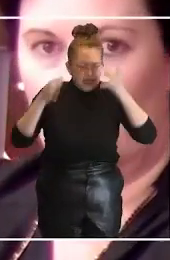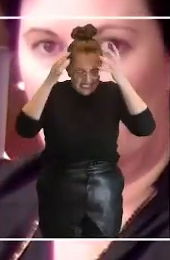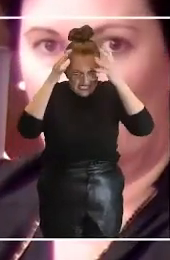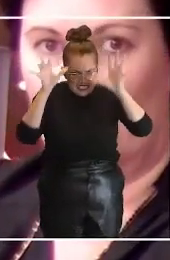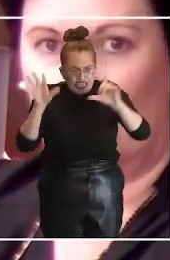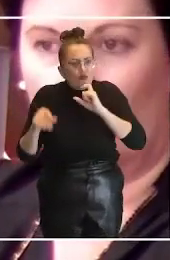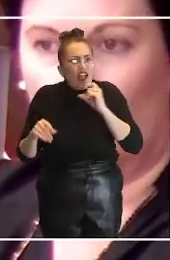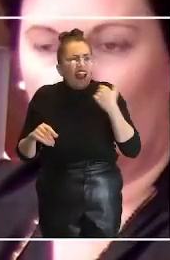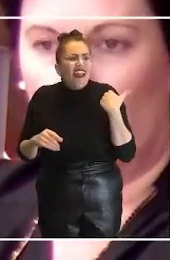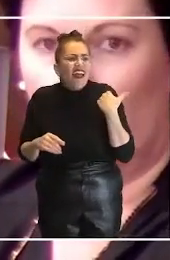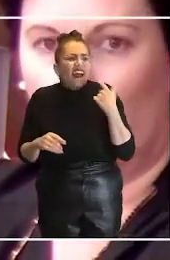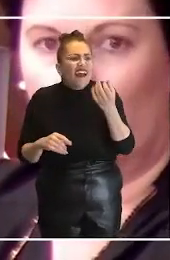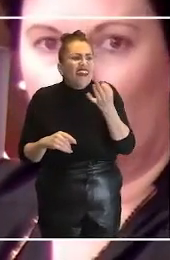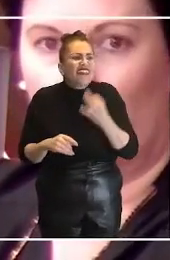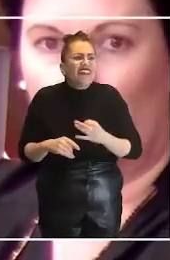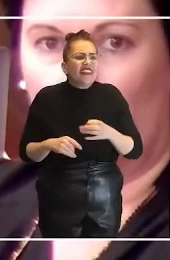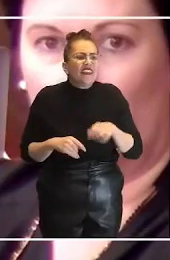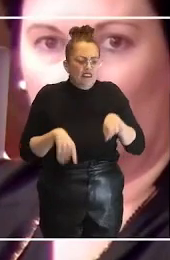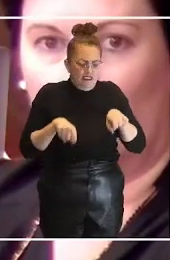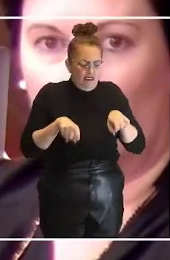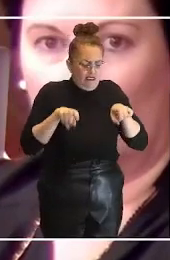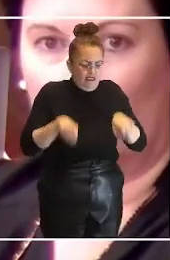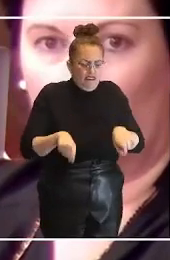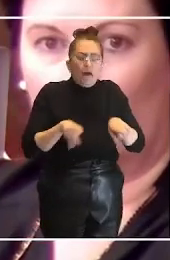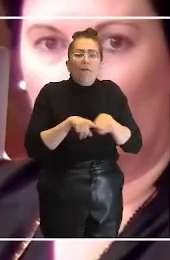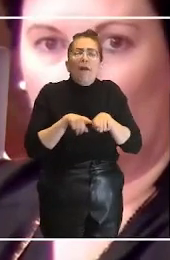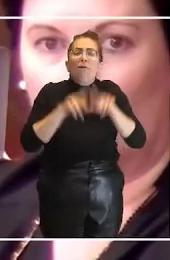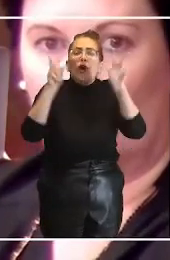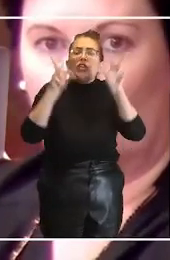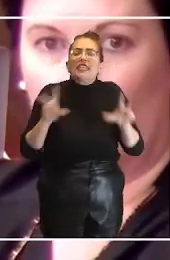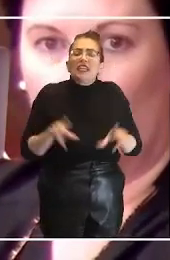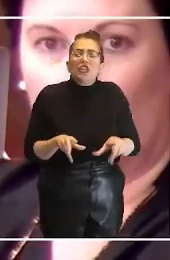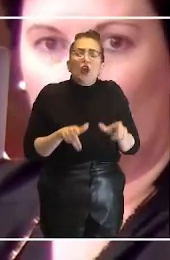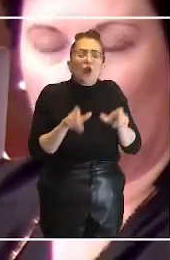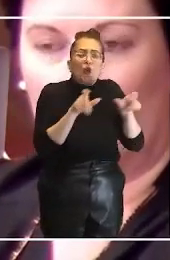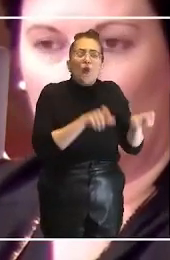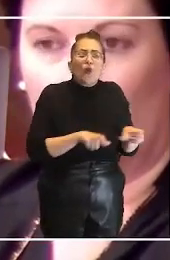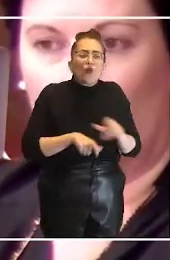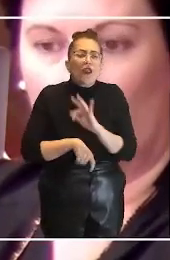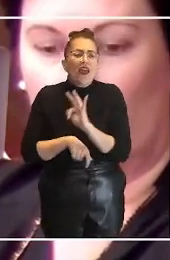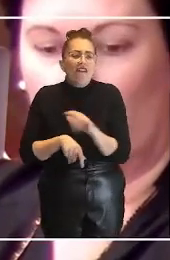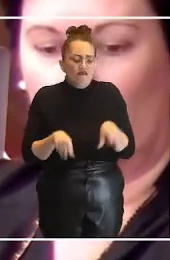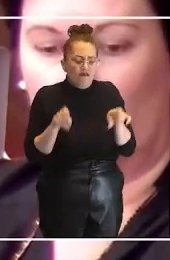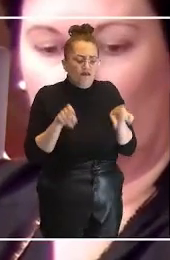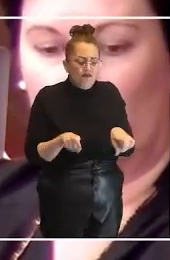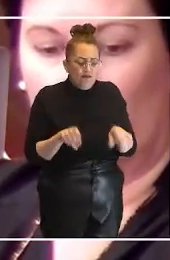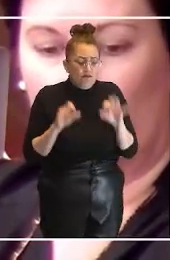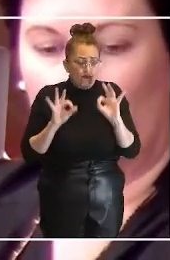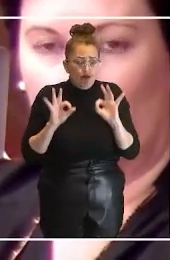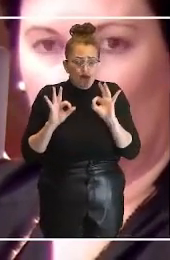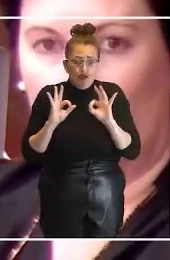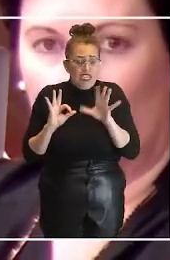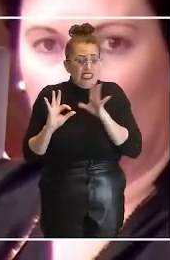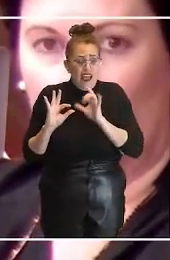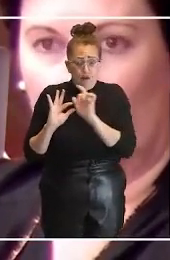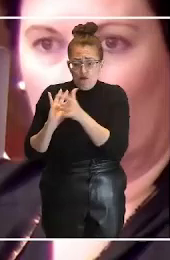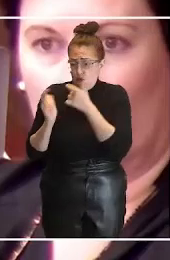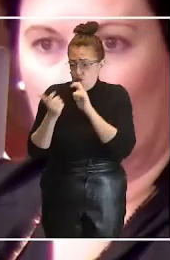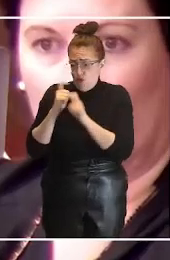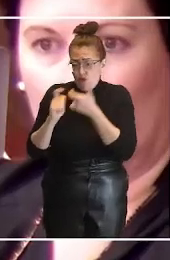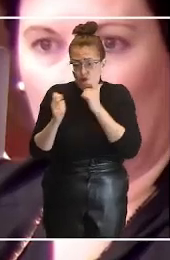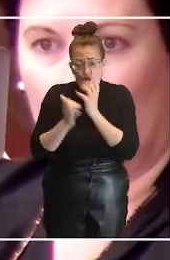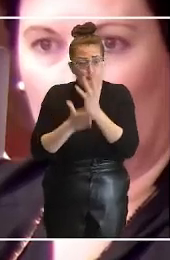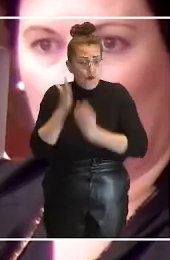conseil sur un contrôle F. Eh bien moi aussi, il y a des mots-clés dans ce rapport qui manquent cruellement à l'appel et je vais vous détailler